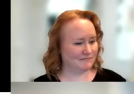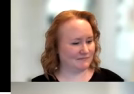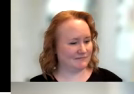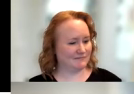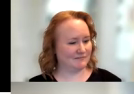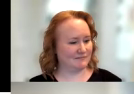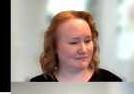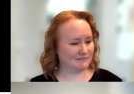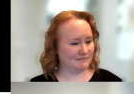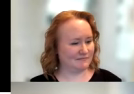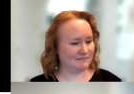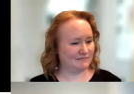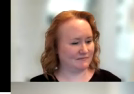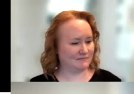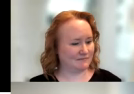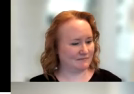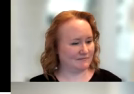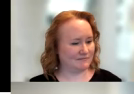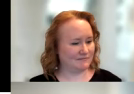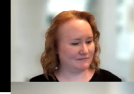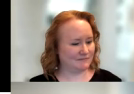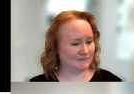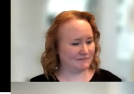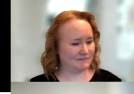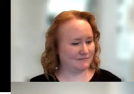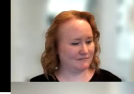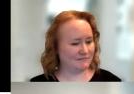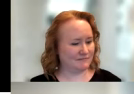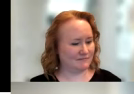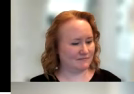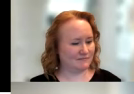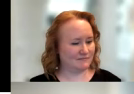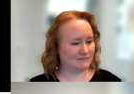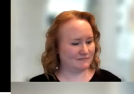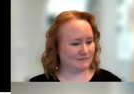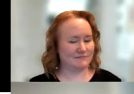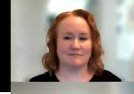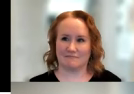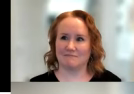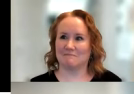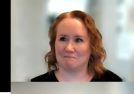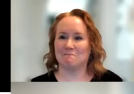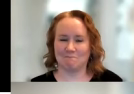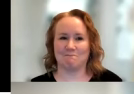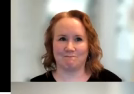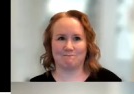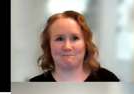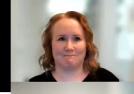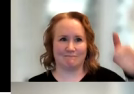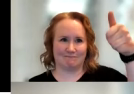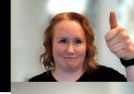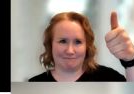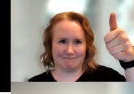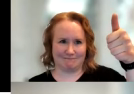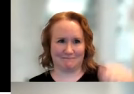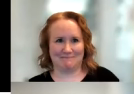har satt en del tid på tampen til å ta spørsmål da, men det klart det et eller annet som brenner, så regner jeg med at Tone bare